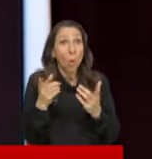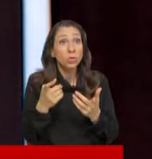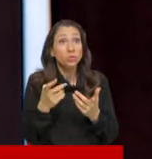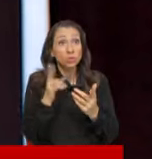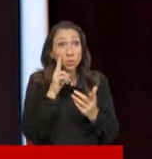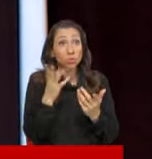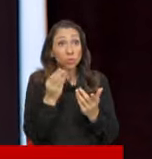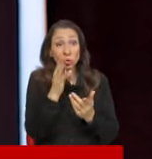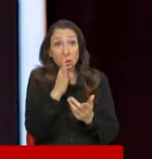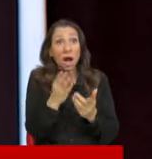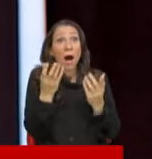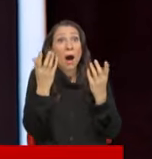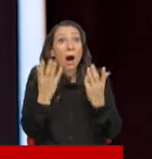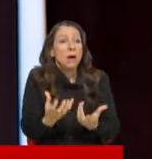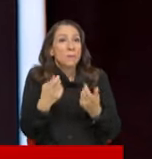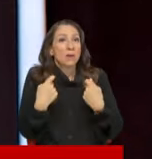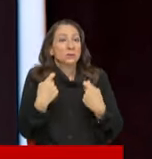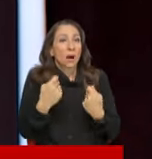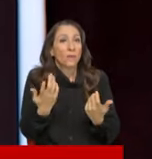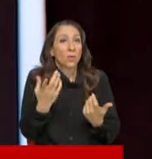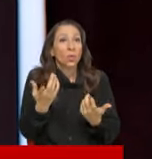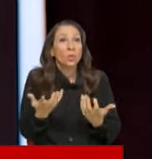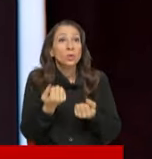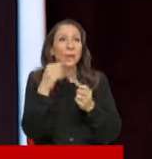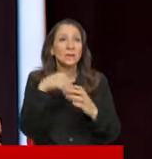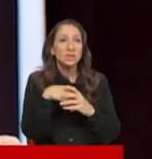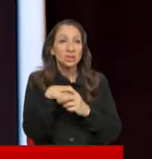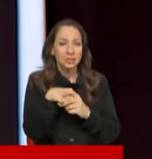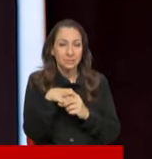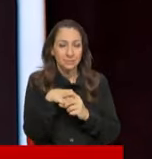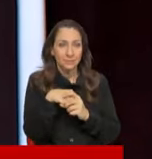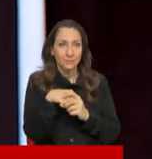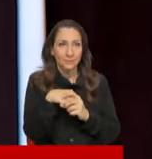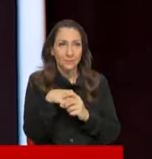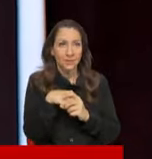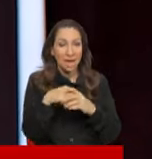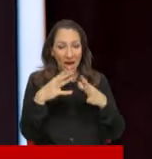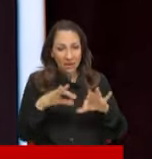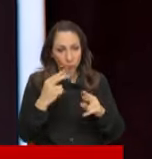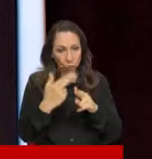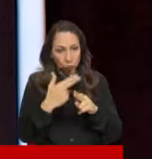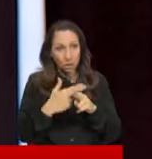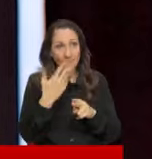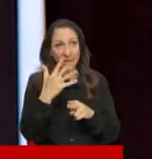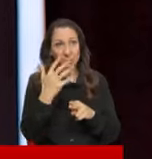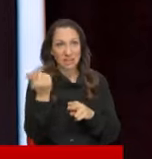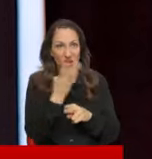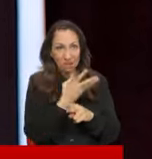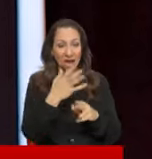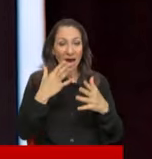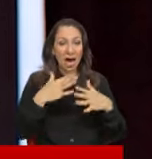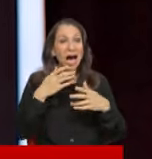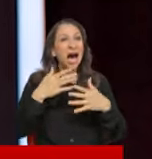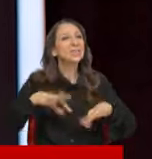Sonuçta ciddi büyük ciddi bir külfet onları kurtarmak için hem e hazırlık kursları 5000 kişilik hazırlık kursları